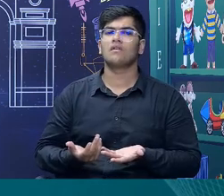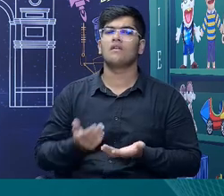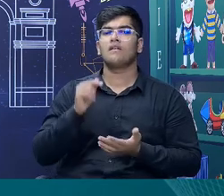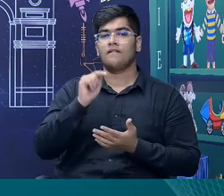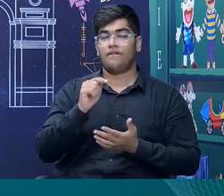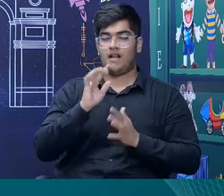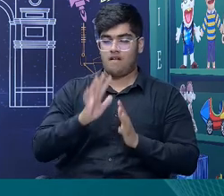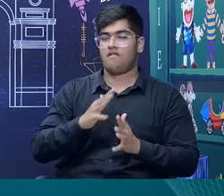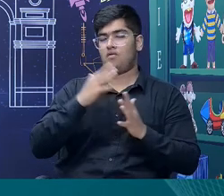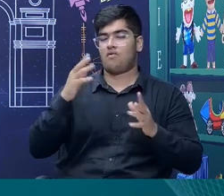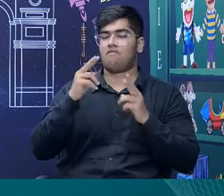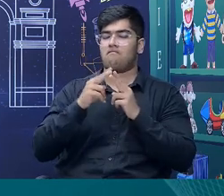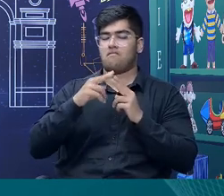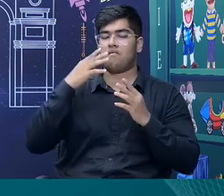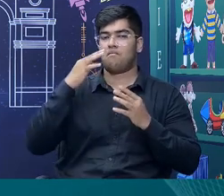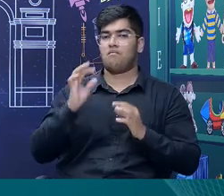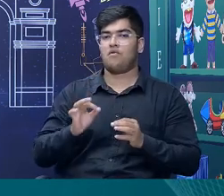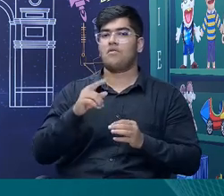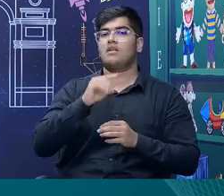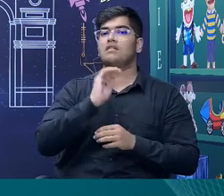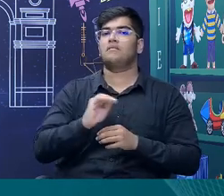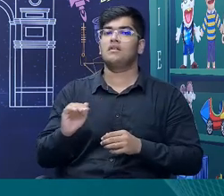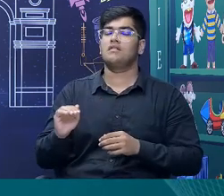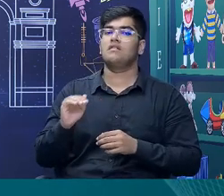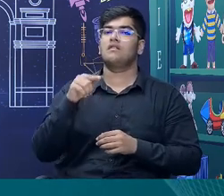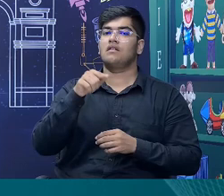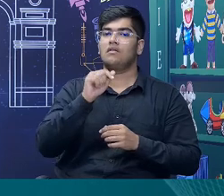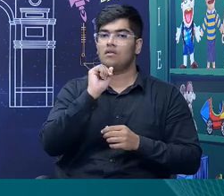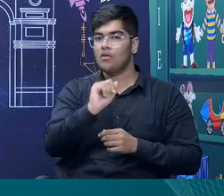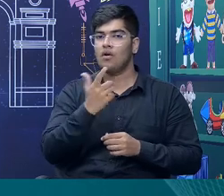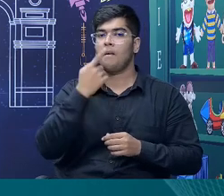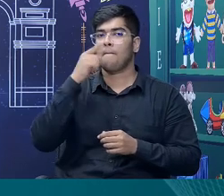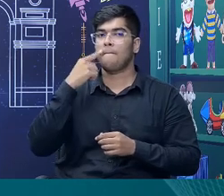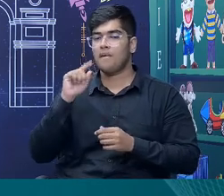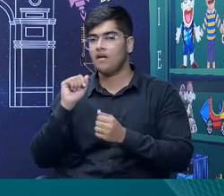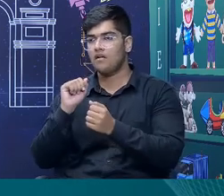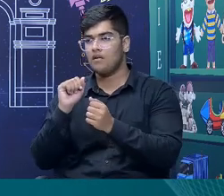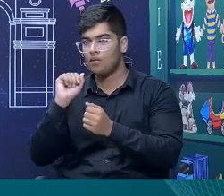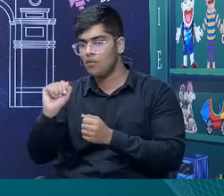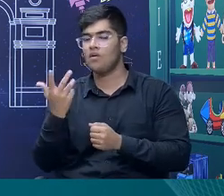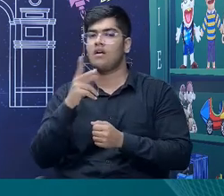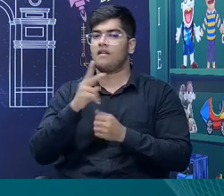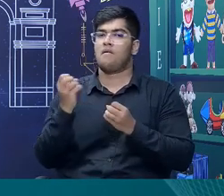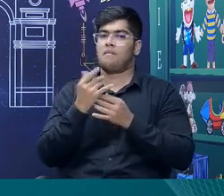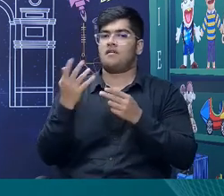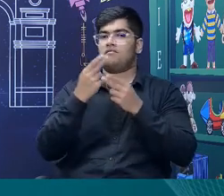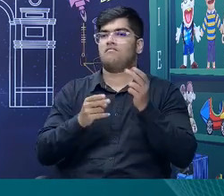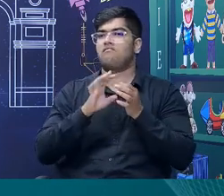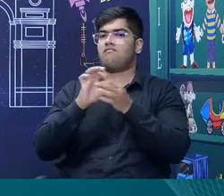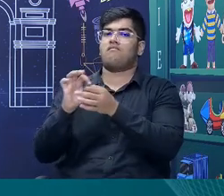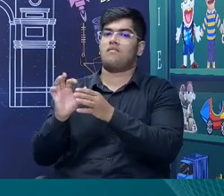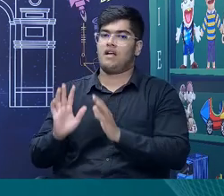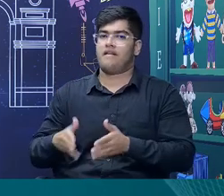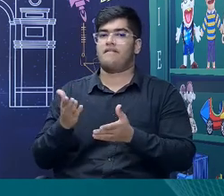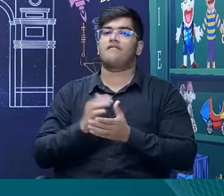रेलीवेंस है हमारे जीवन में बच्चों के लिए भी टीचर्स के लिए भी पेरेंट्स के लिए भी तो जो